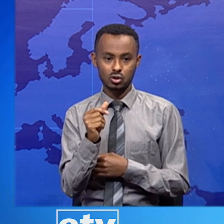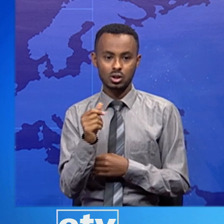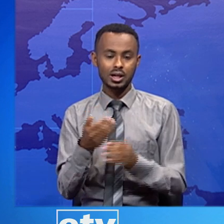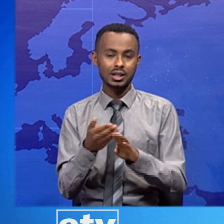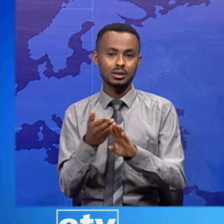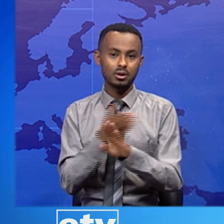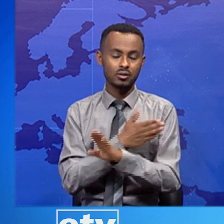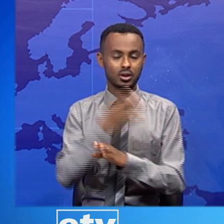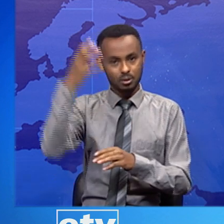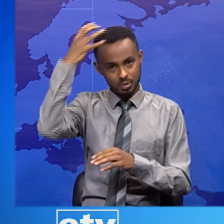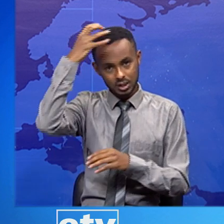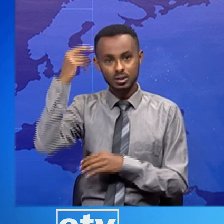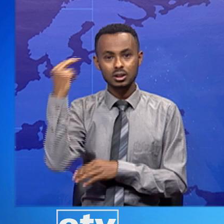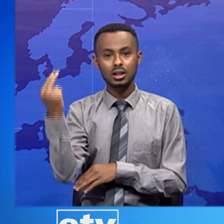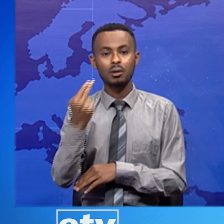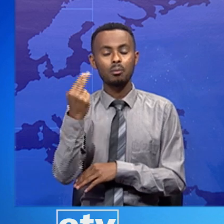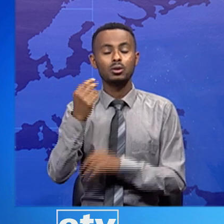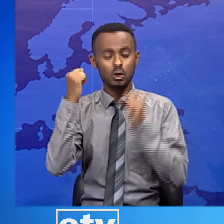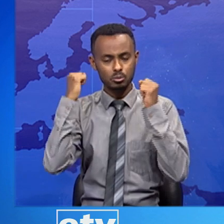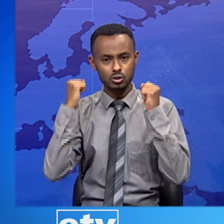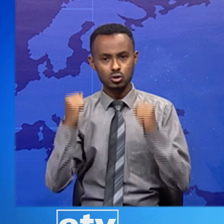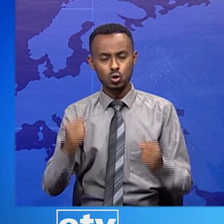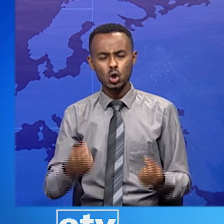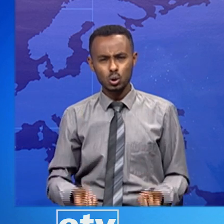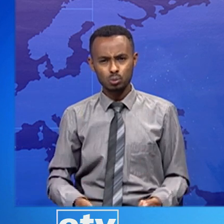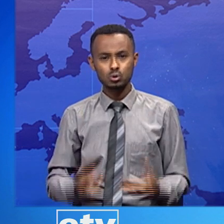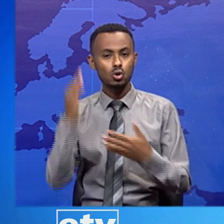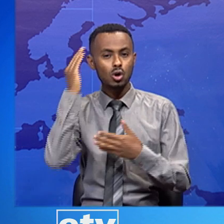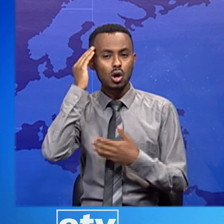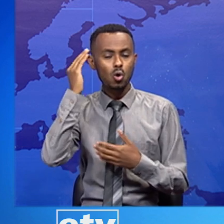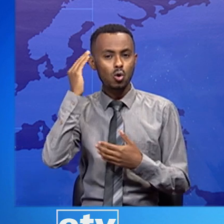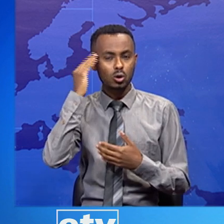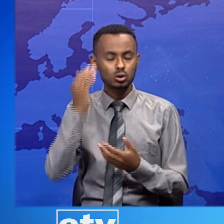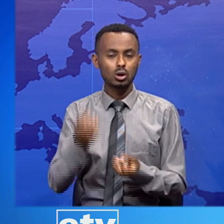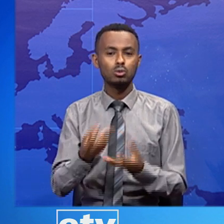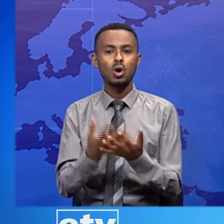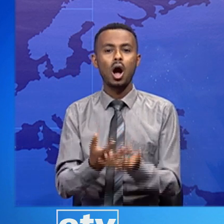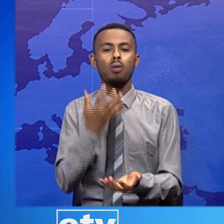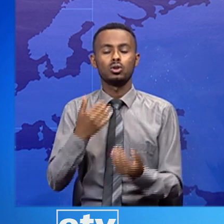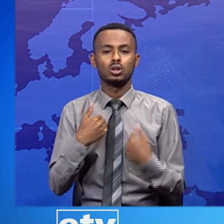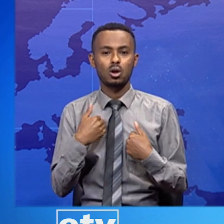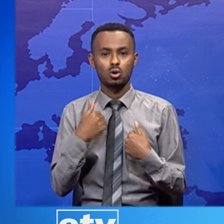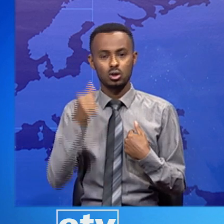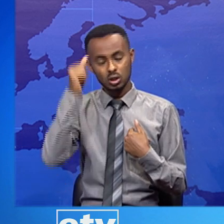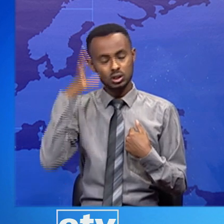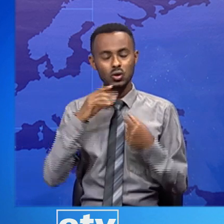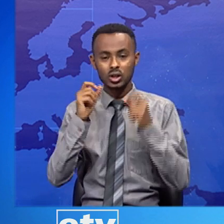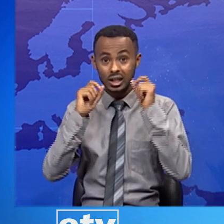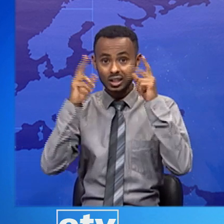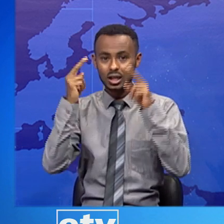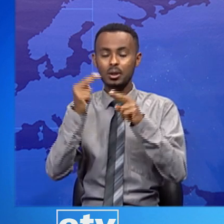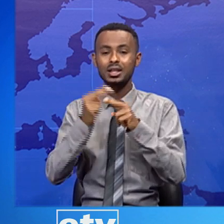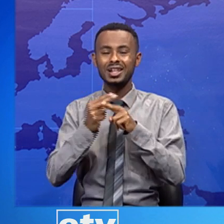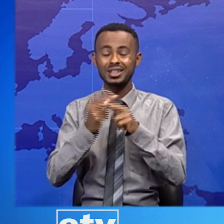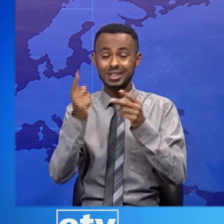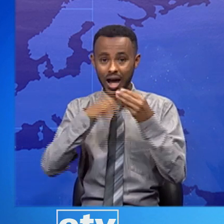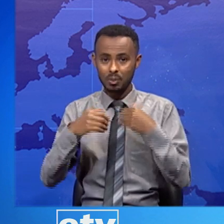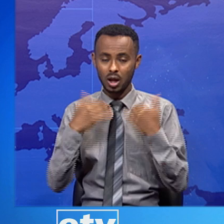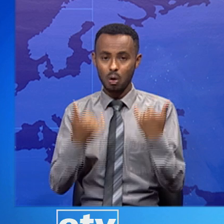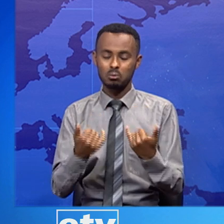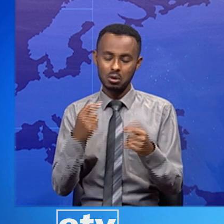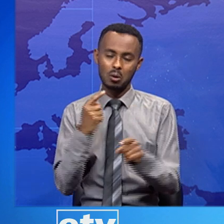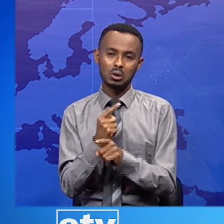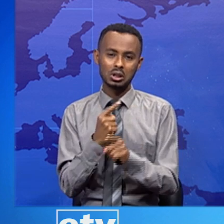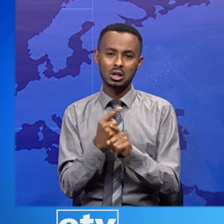ያልተጠቀመባቸው ህዝብ መንግስት የሚጠቀምባቸው የዩቲዩብ ብዙ እውቀቶችና ብዙ ሀብቶች አሉ ሰው የግንዛቤ ችግር